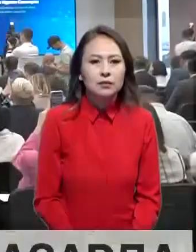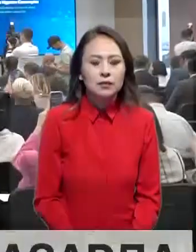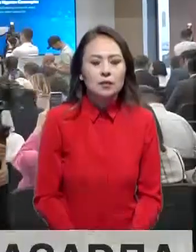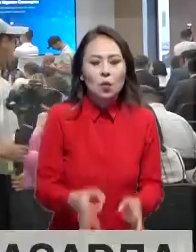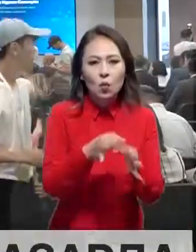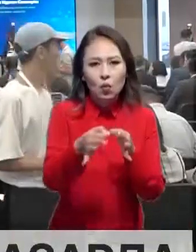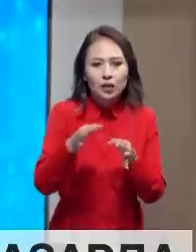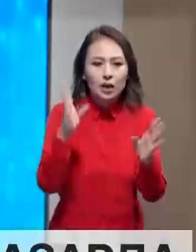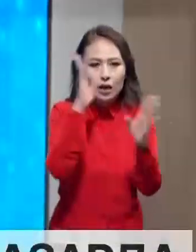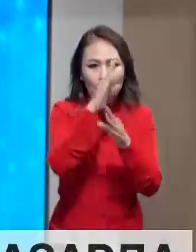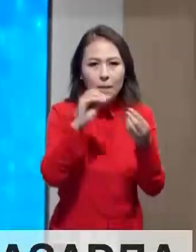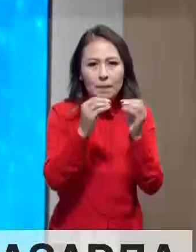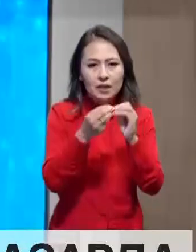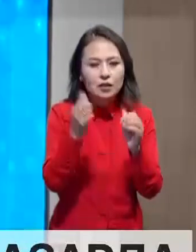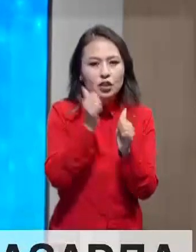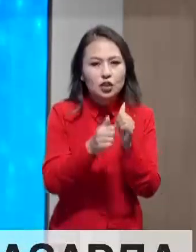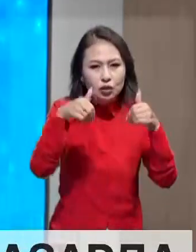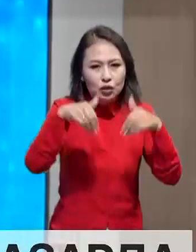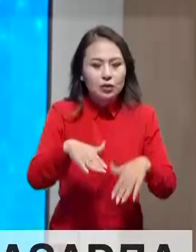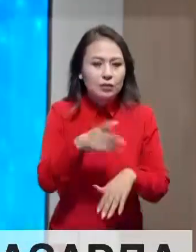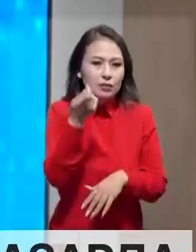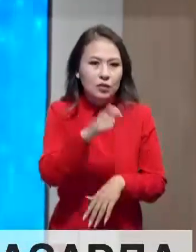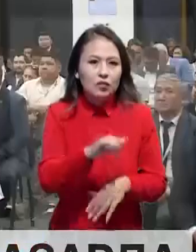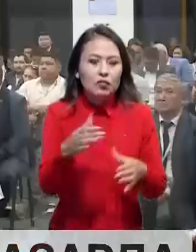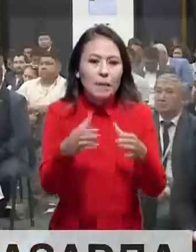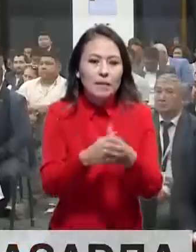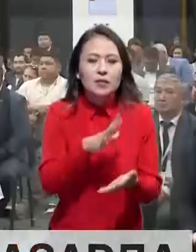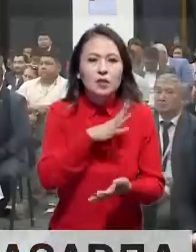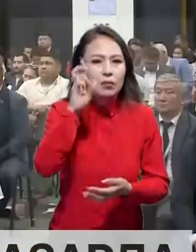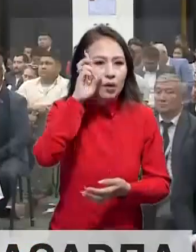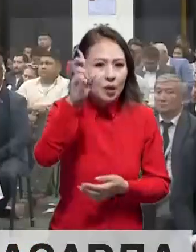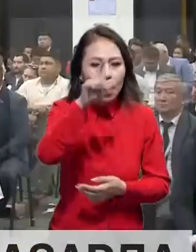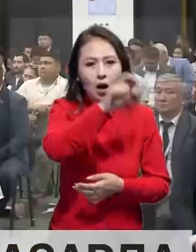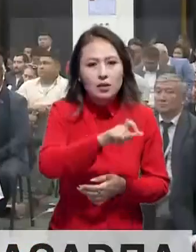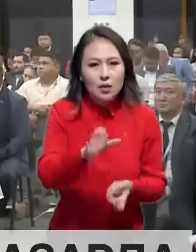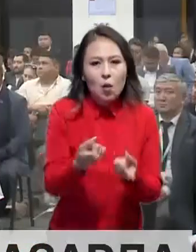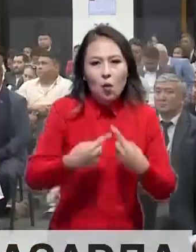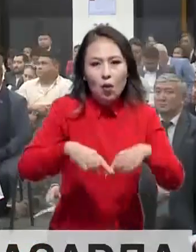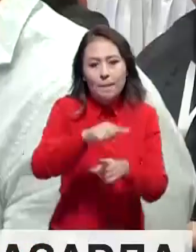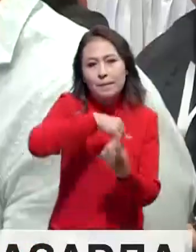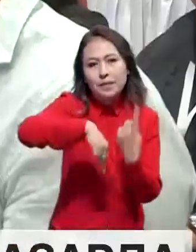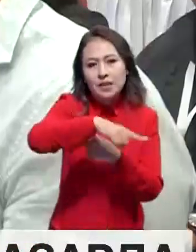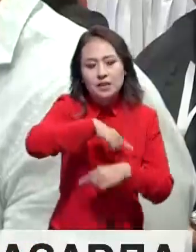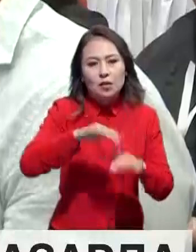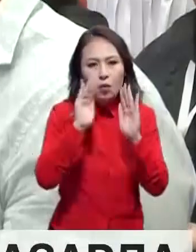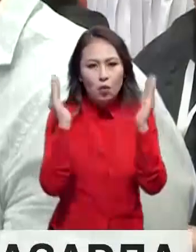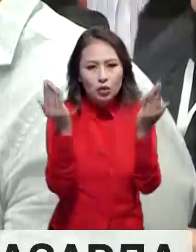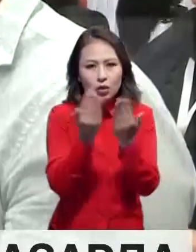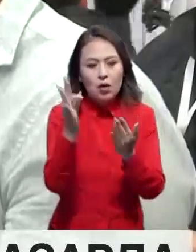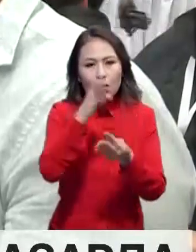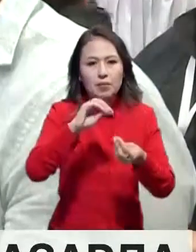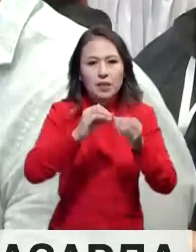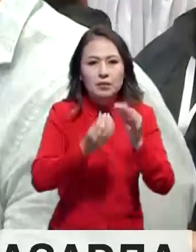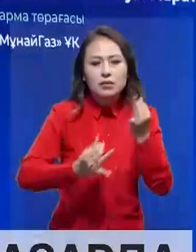Өңірде экологиялық мәселелерді шешу күн тәртібінен түскен емес. Бүгінгі басқосуда мемлекет, азаматтық қоғам мен бизнес өкілдері қоршаған ортаны қорғау